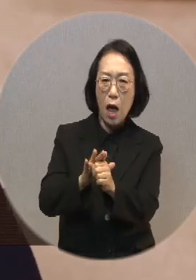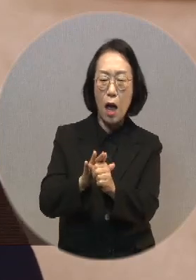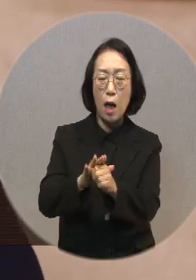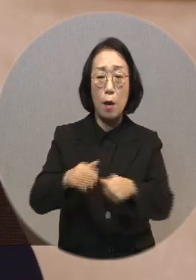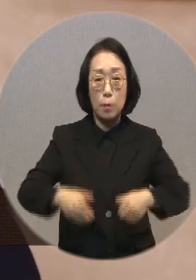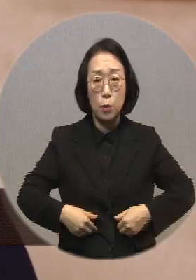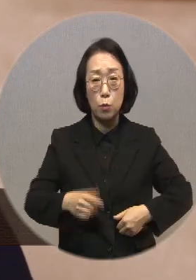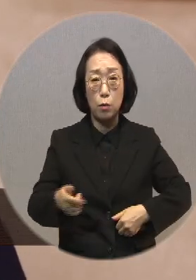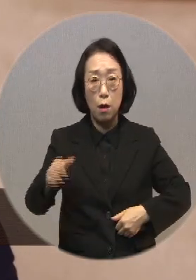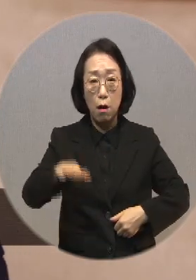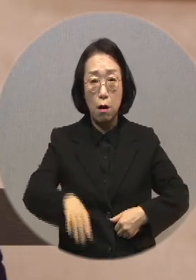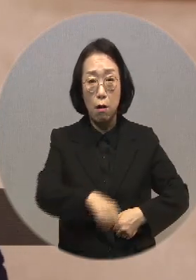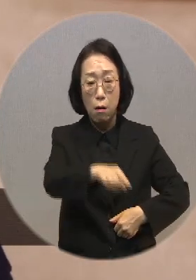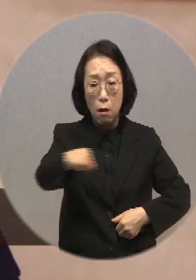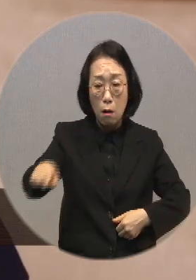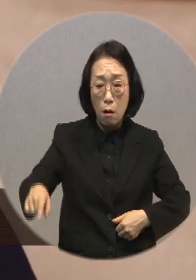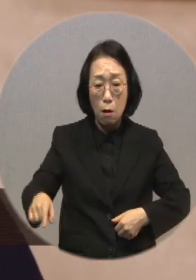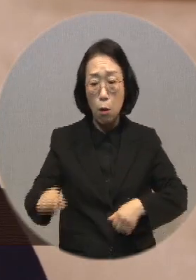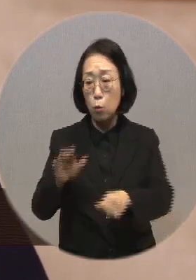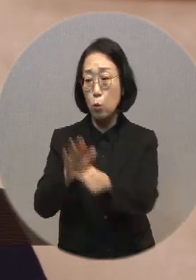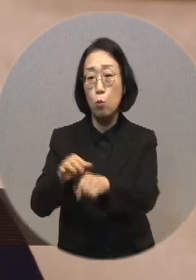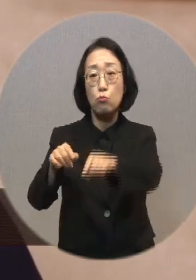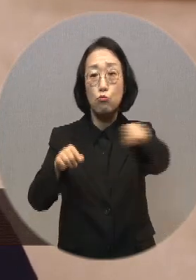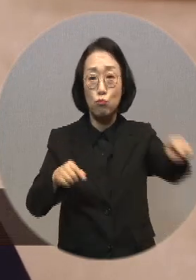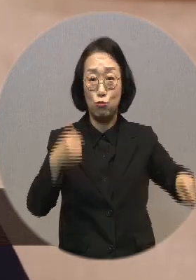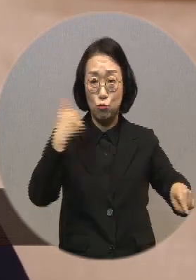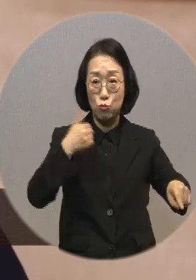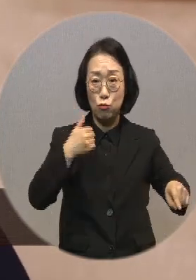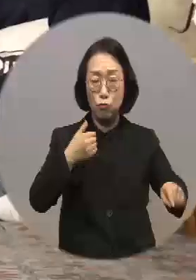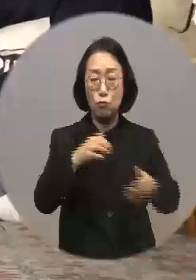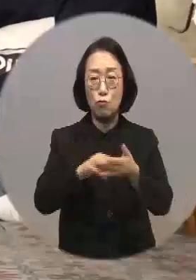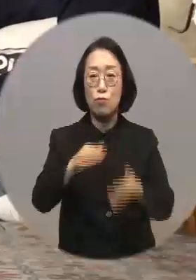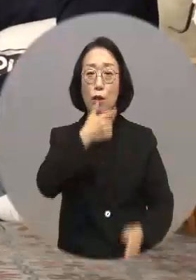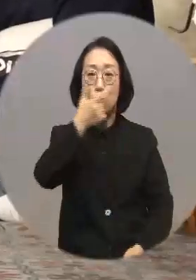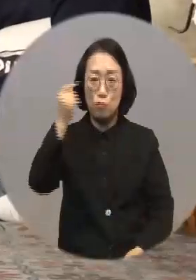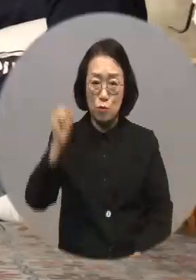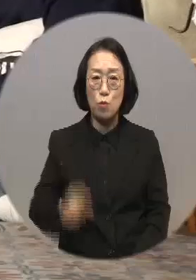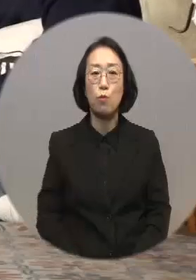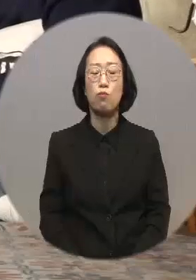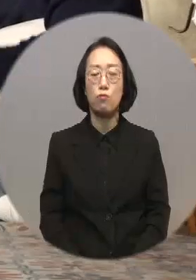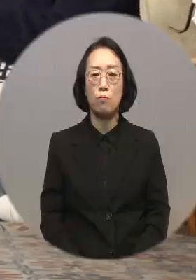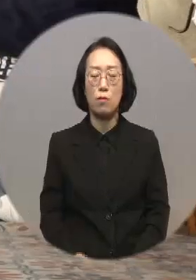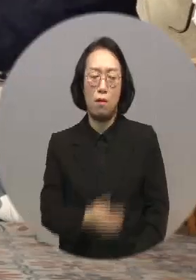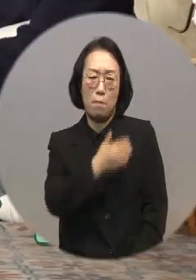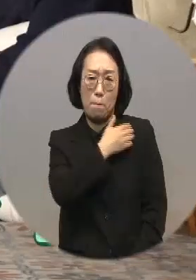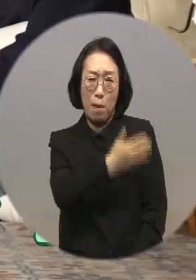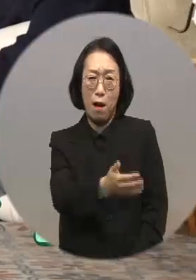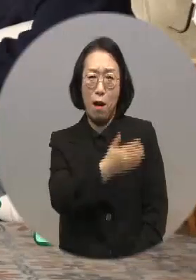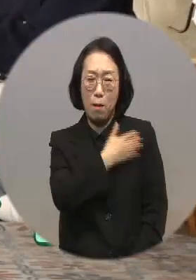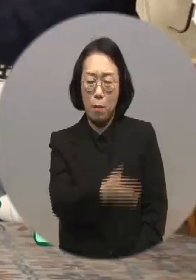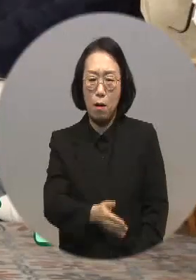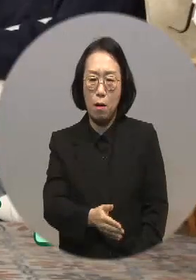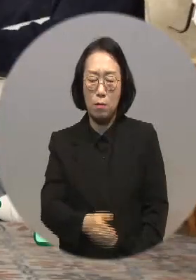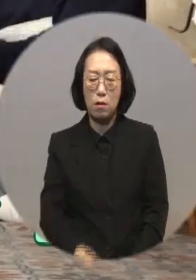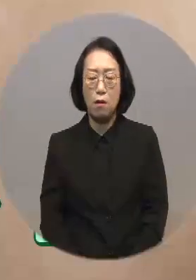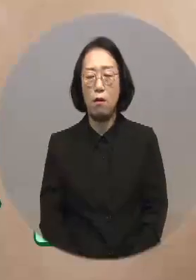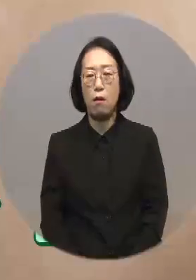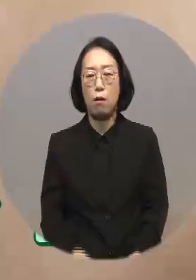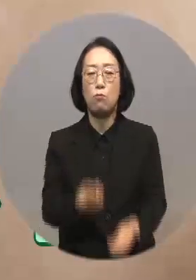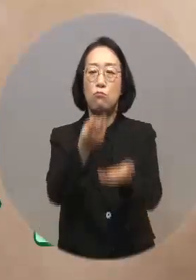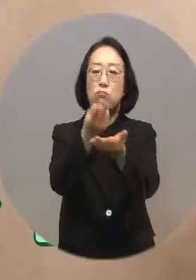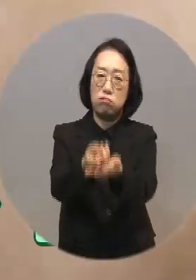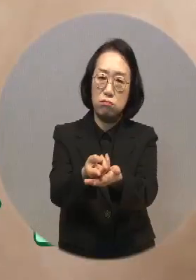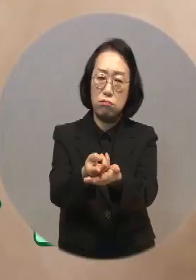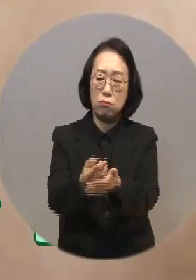막상 그 노동을 노인에게 할 수 있는 인구 자체가 많지가 않다 보니까 노인들이 방치되고 혹은 요양원에 가고 요양원에 가서 이제